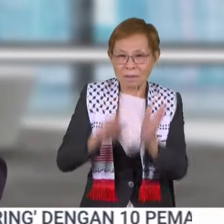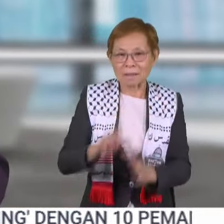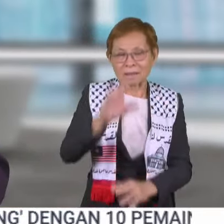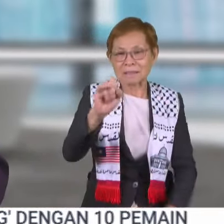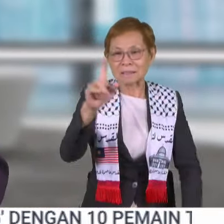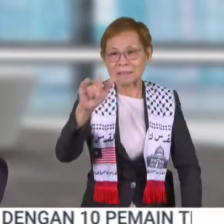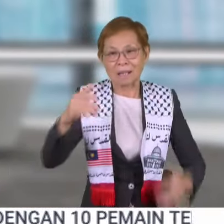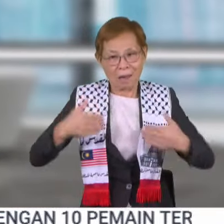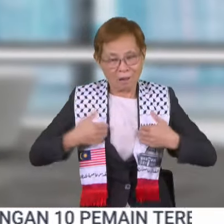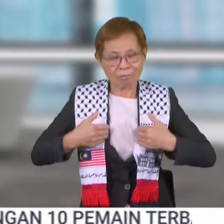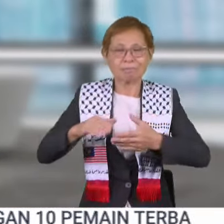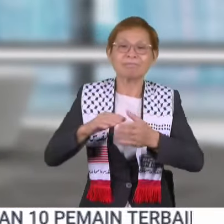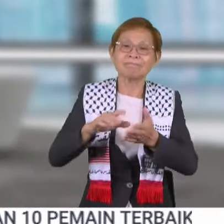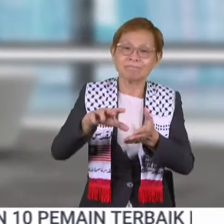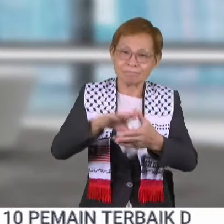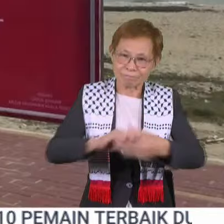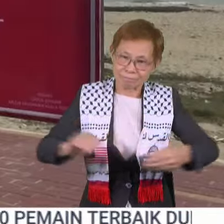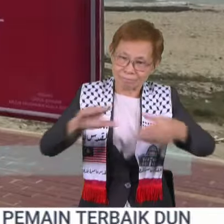ada